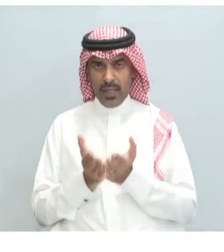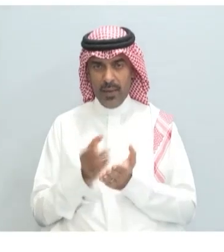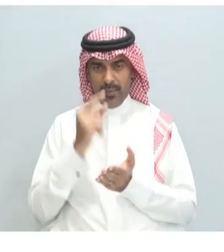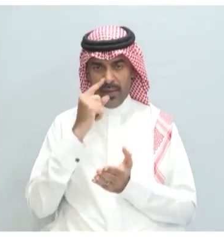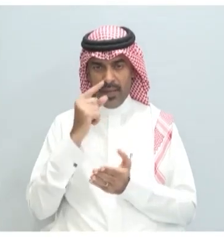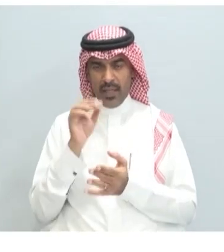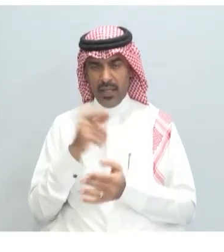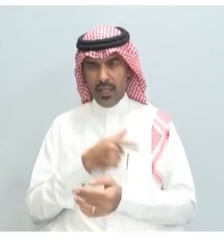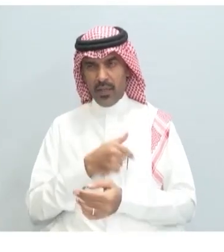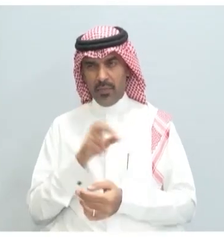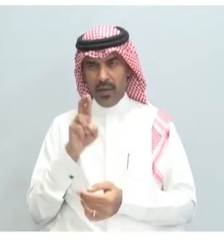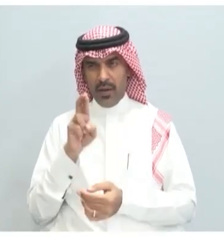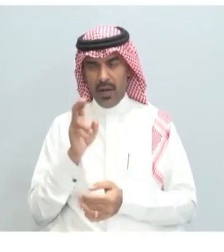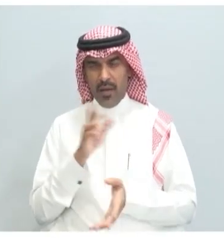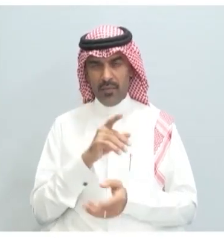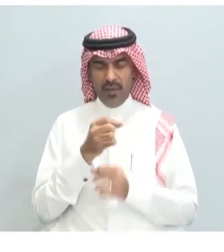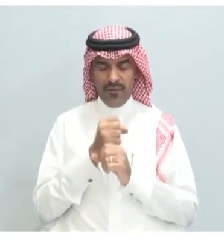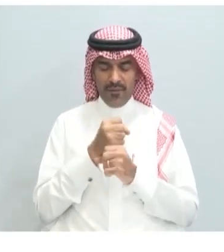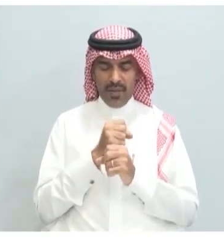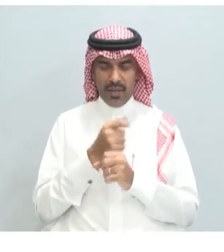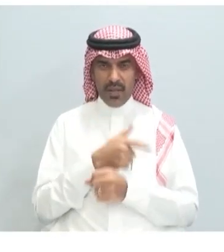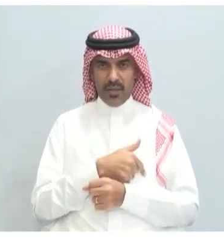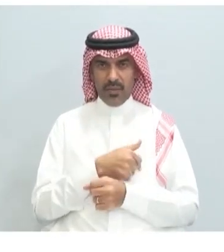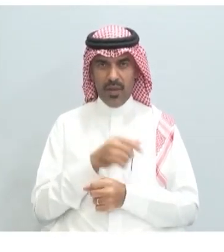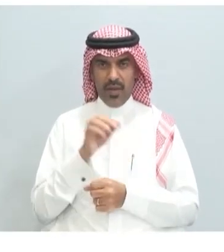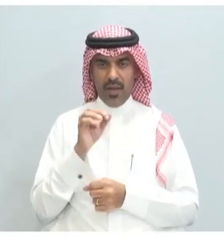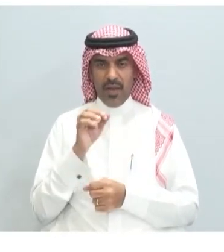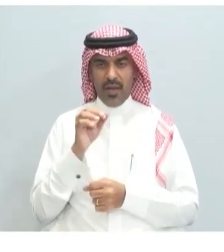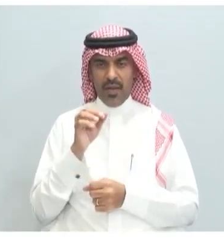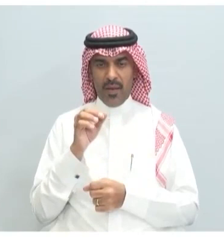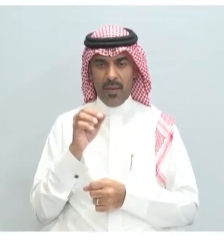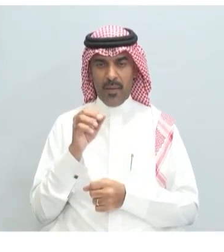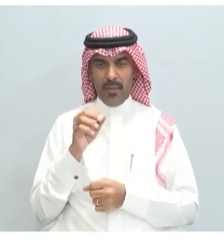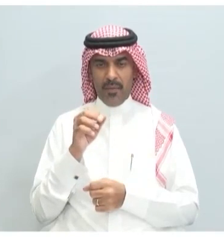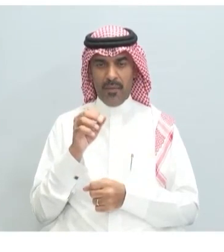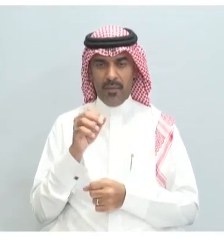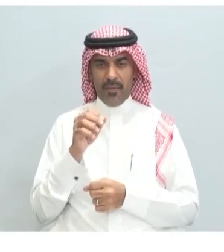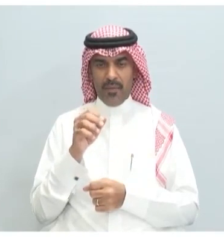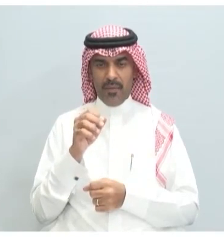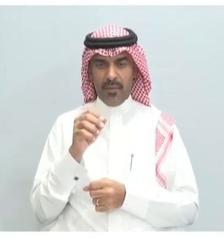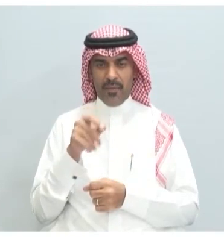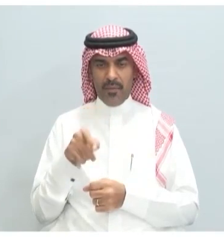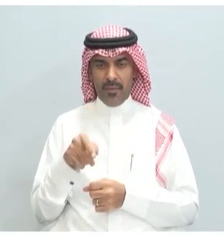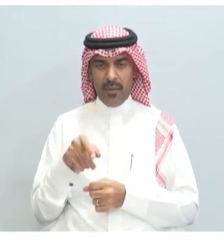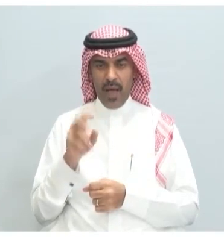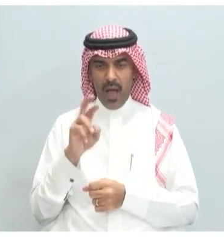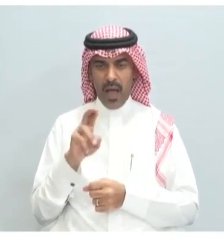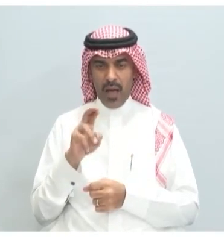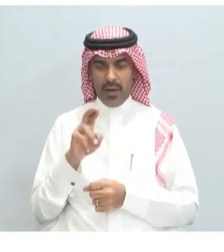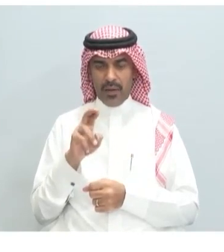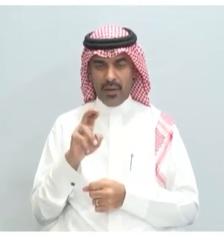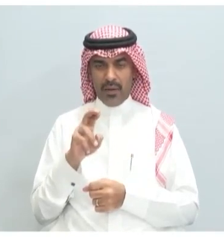ار من كلمه ريليجن والفيزياء مثلا مثلا كلمه فيزكس مثلا فبالتالي نقول احتمال انه يطلعك ار